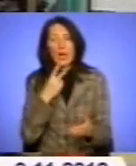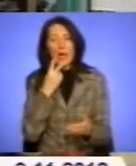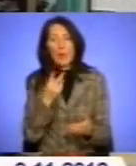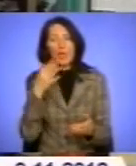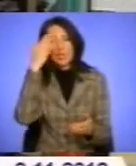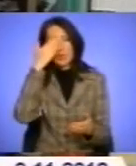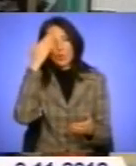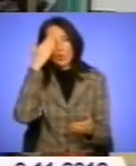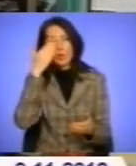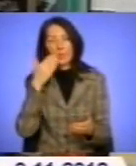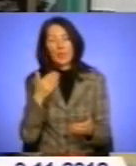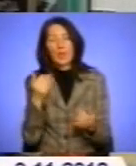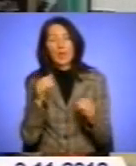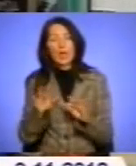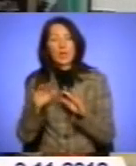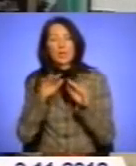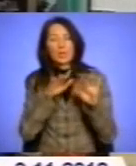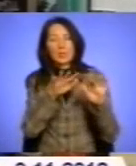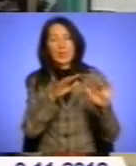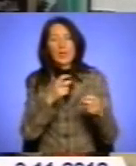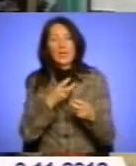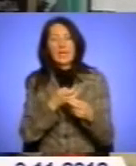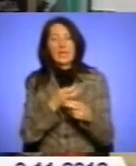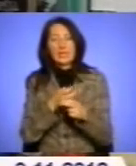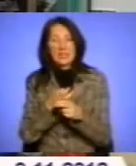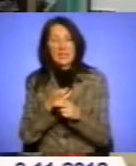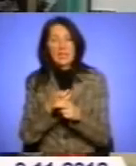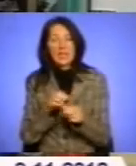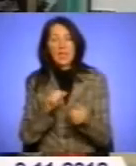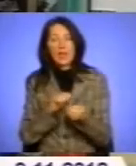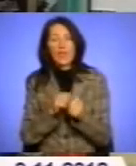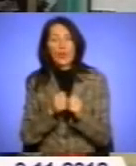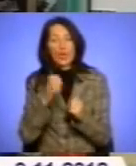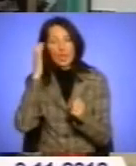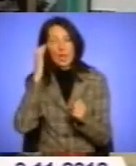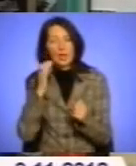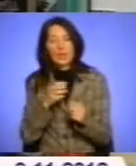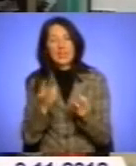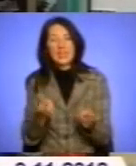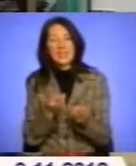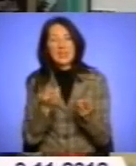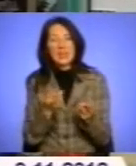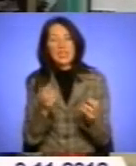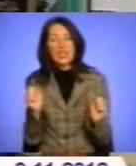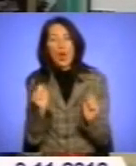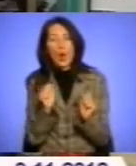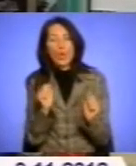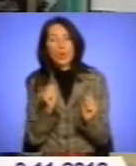сон. Дими, кістки, вугілля, на згарищі голодний виє